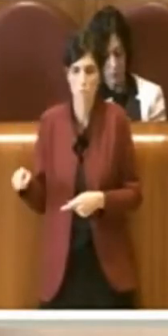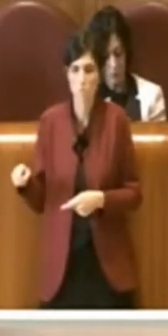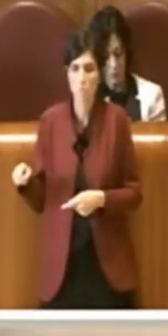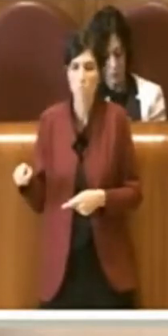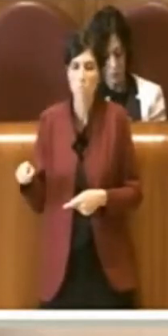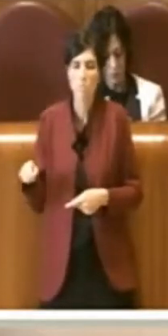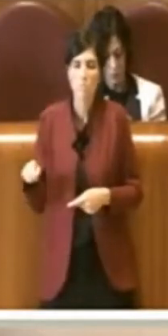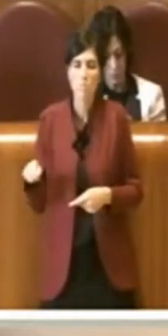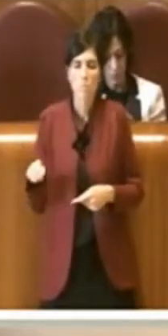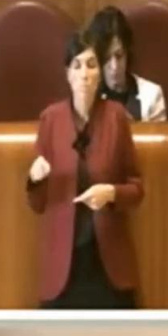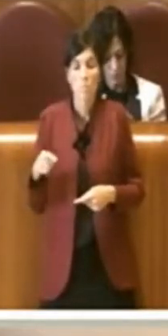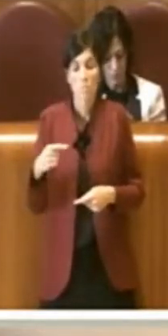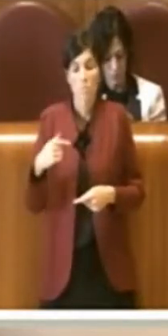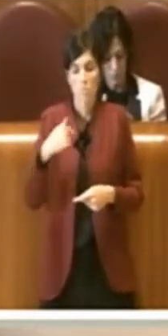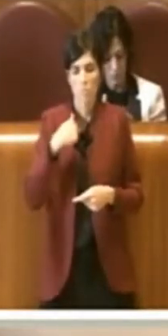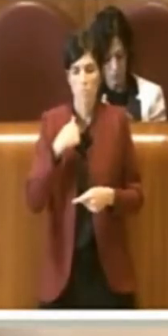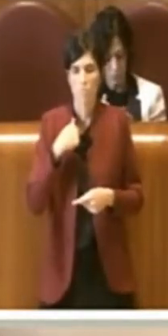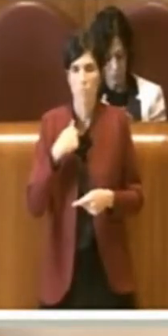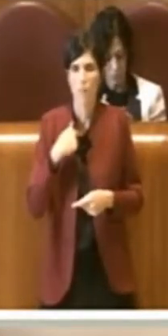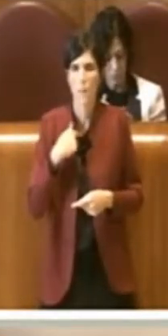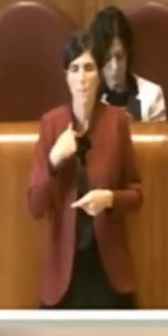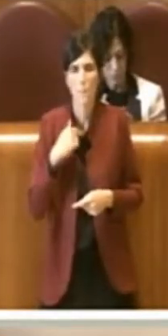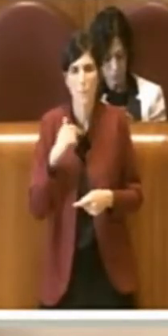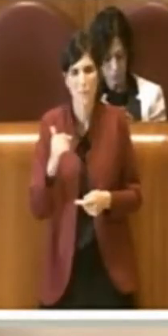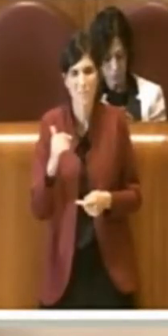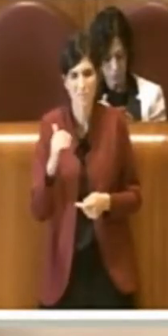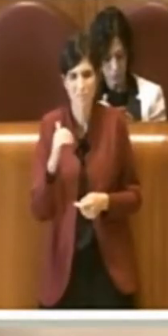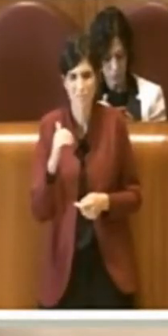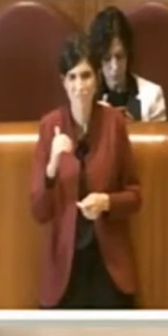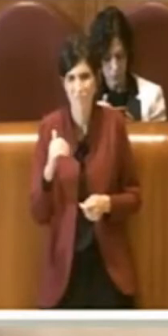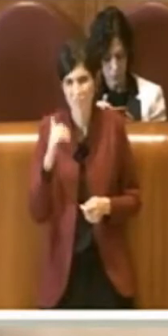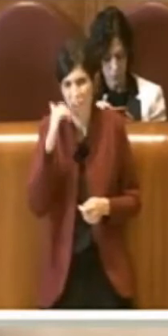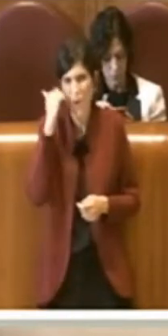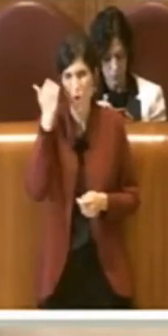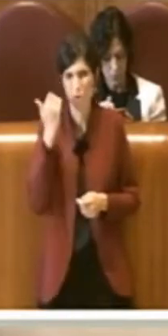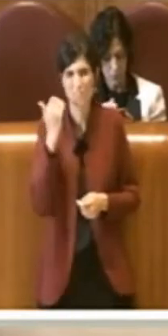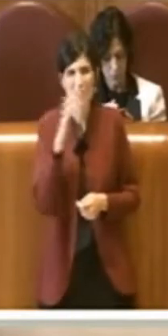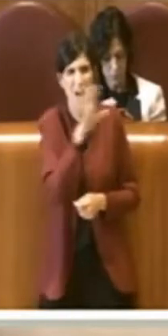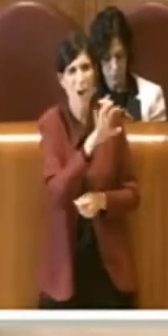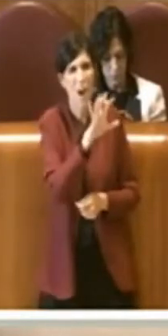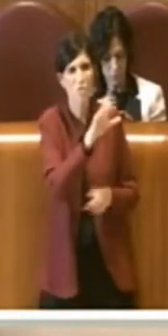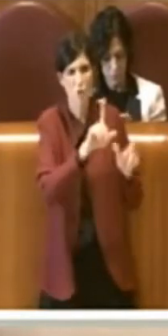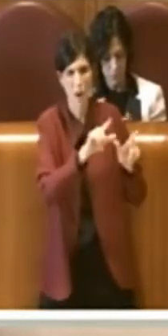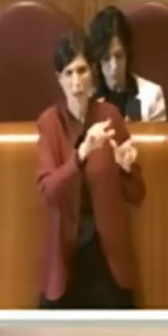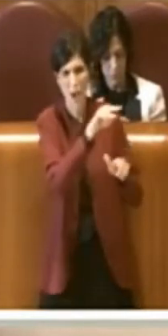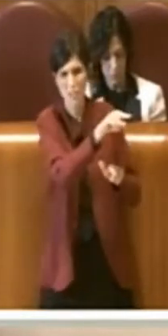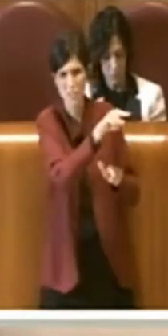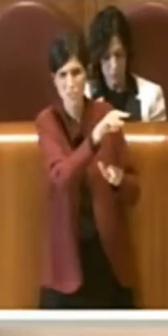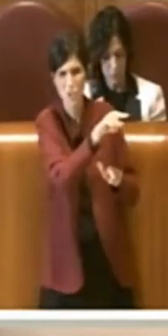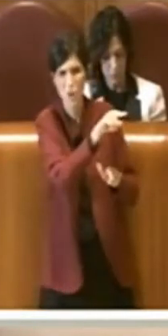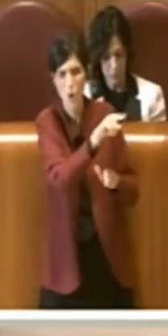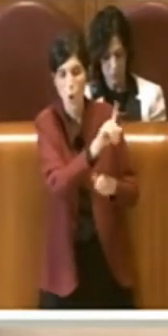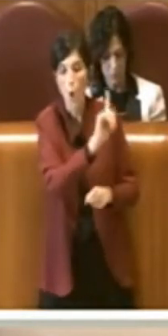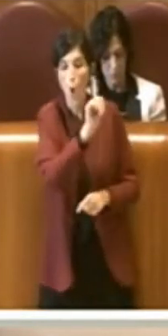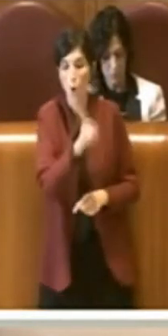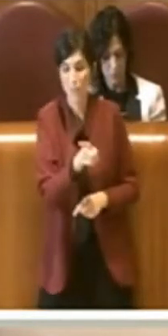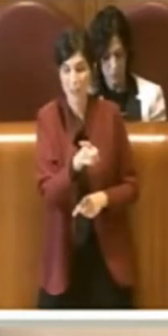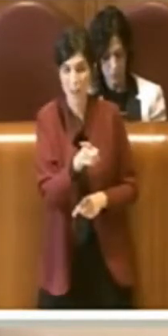Ecco, io trovo imbarazzante che la Regione Lazio faccia una